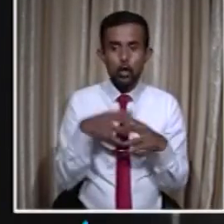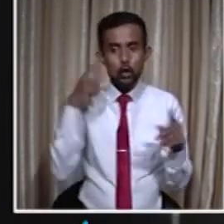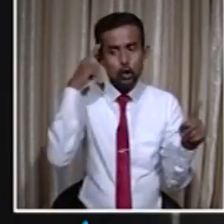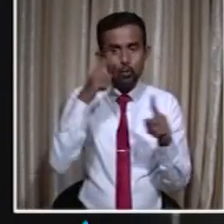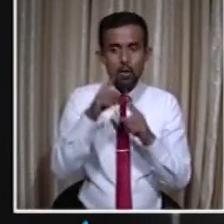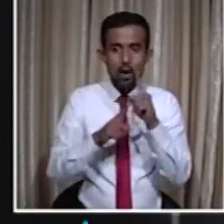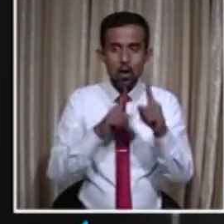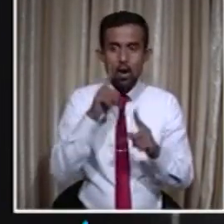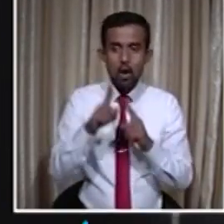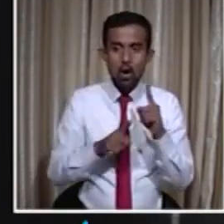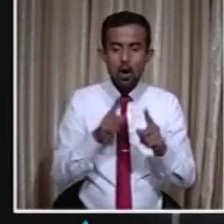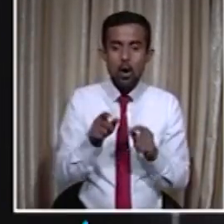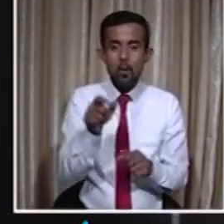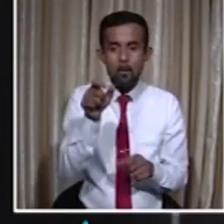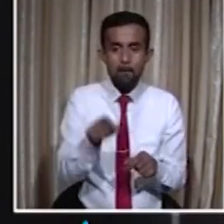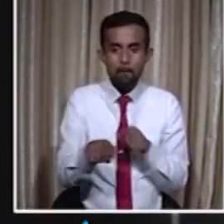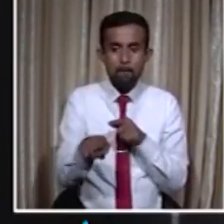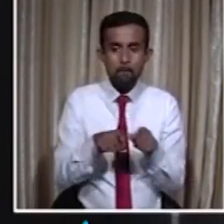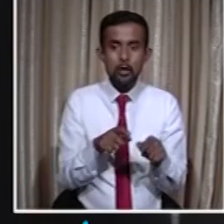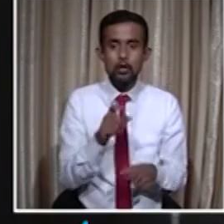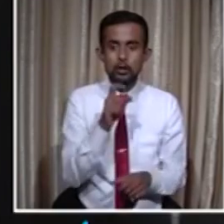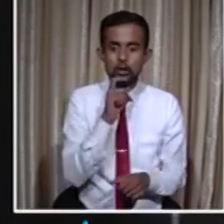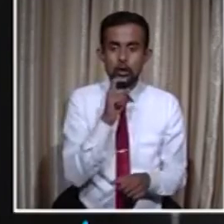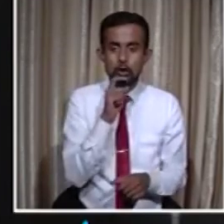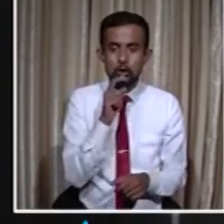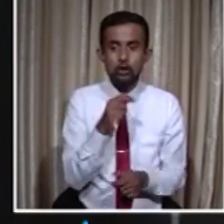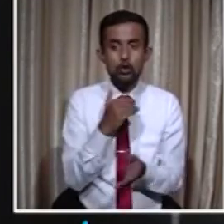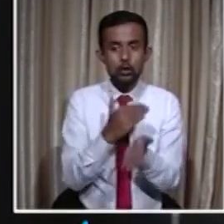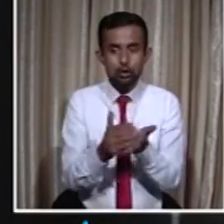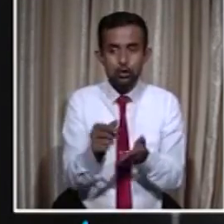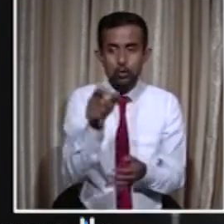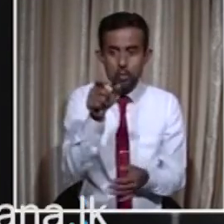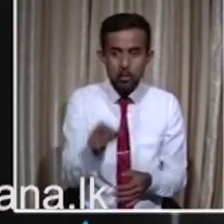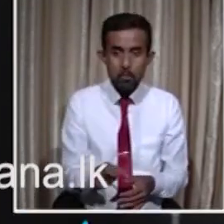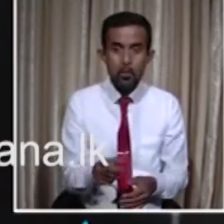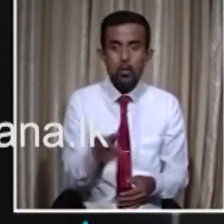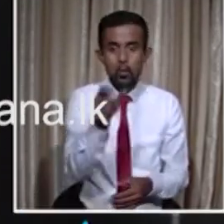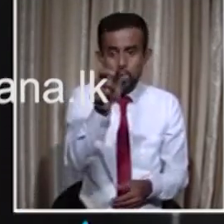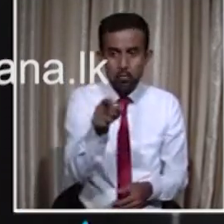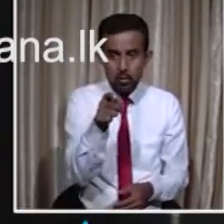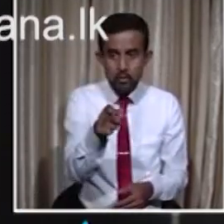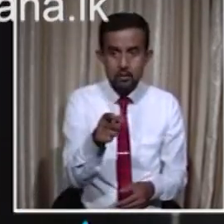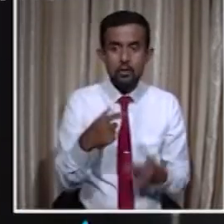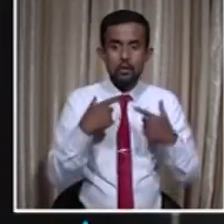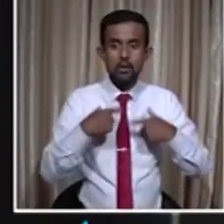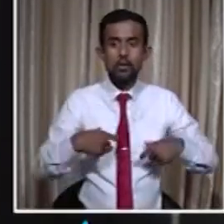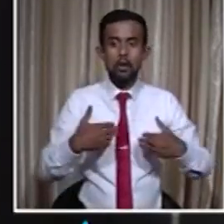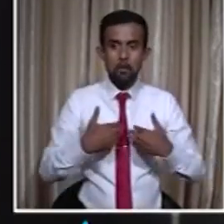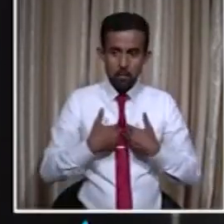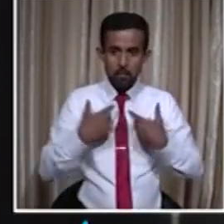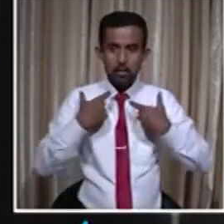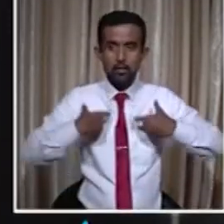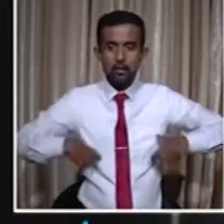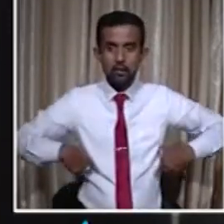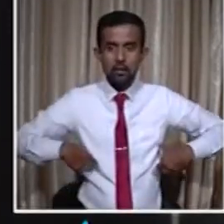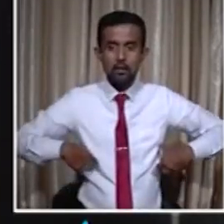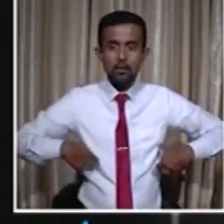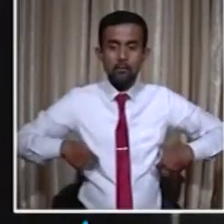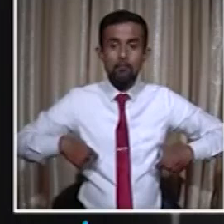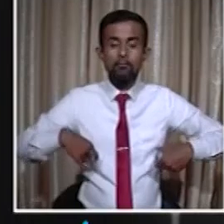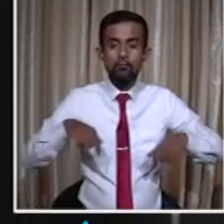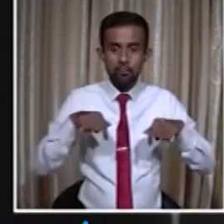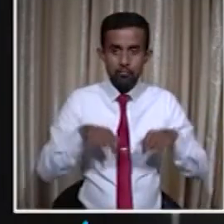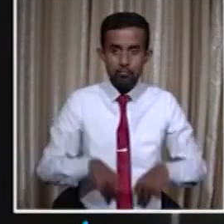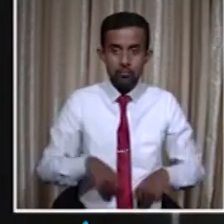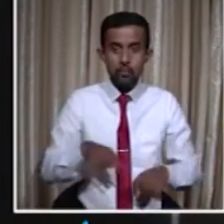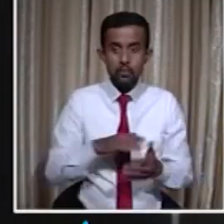කරන අය හැටියට අධිකරණය වෙනුවෙන් පෙනී සිටින හැටියට ඔබතුමත් නීතිඥයෙක් මමත් නීතිඥයෙක් කරුණා කරලා මේ